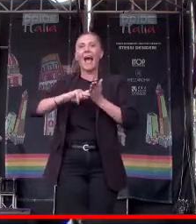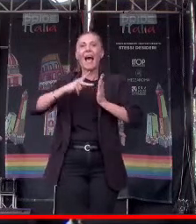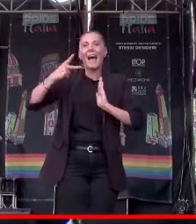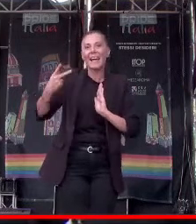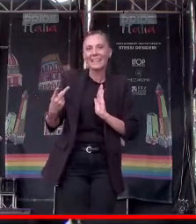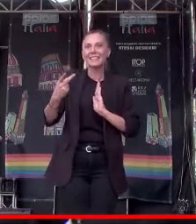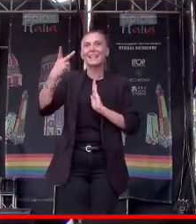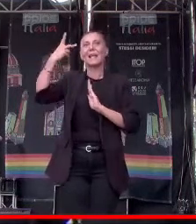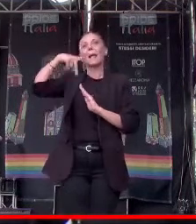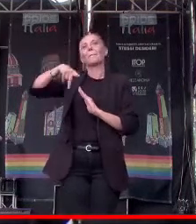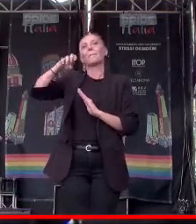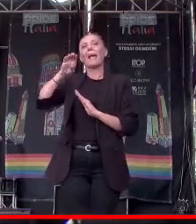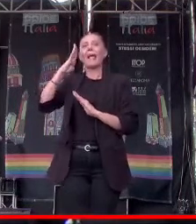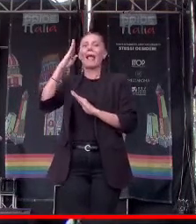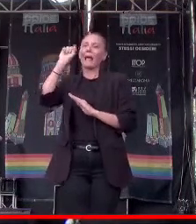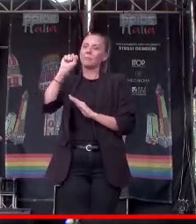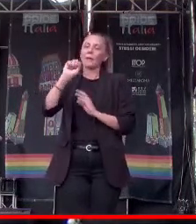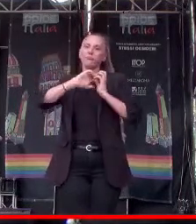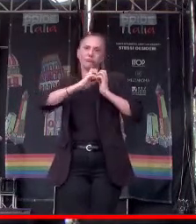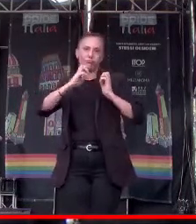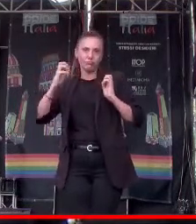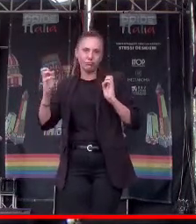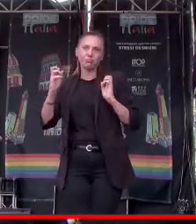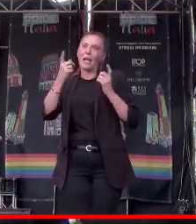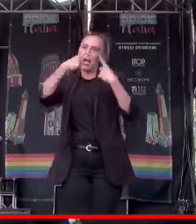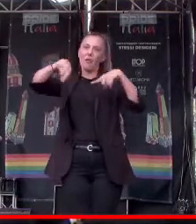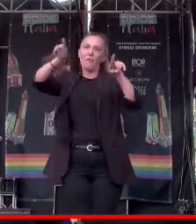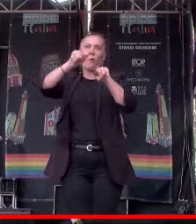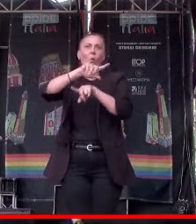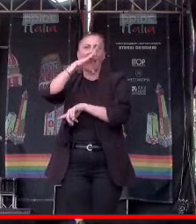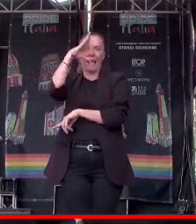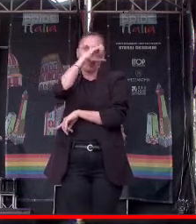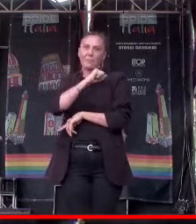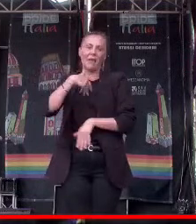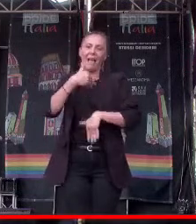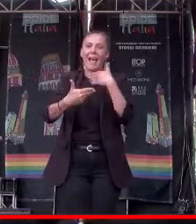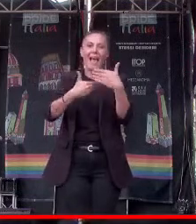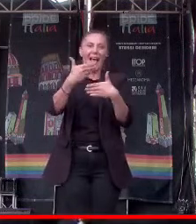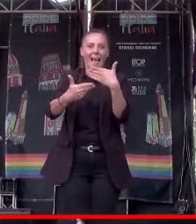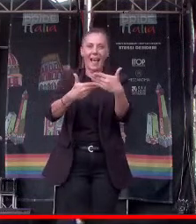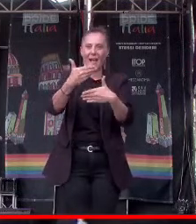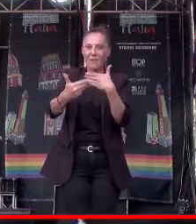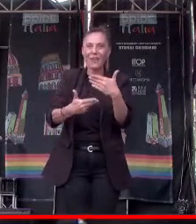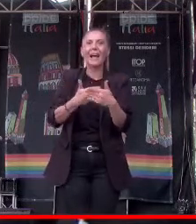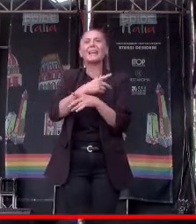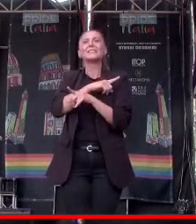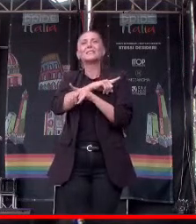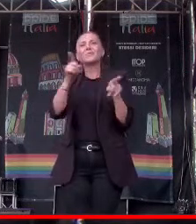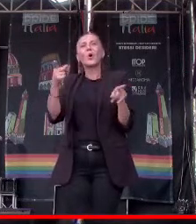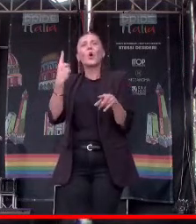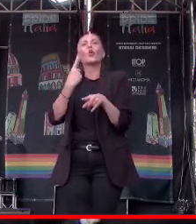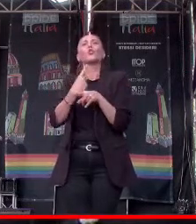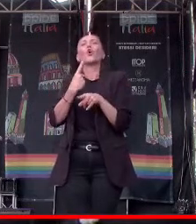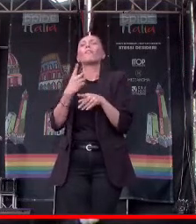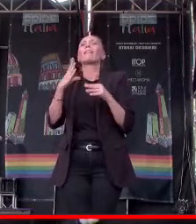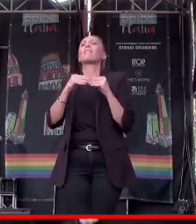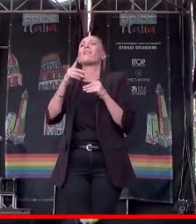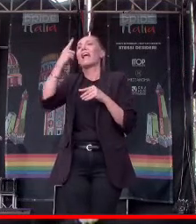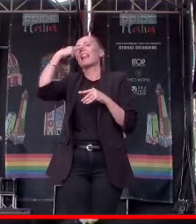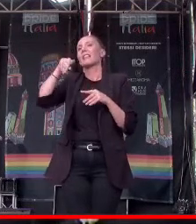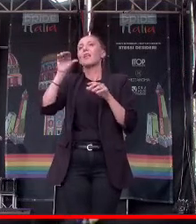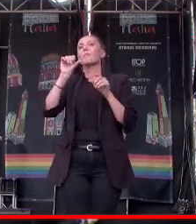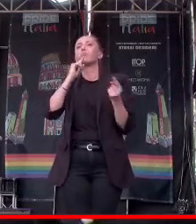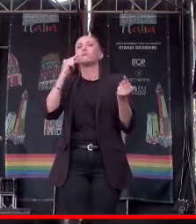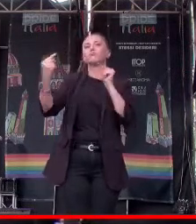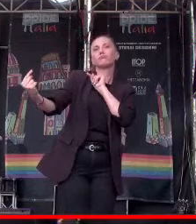i PEBA, vabbè, insomma lo capirete mentre andiamo avanti, però invece ci ha detto no, dovete fare un talk show. Io